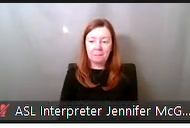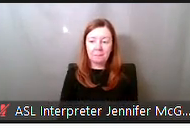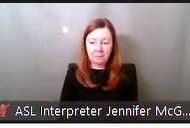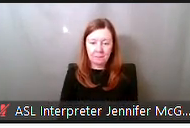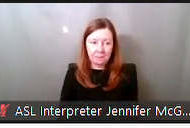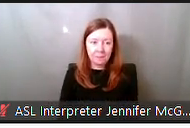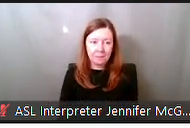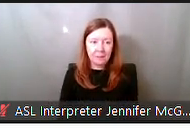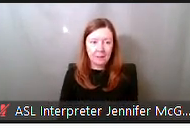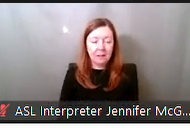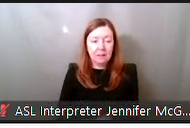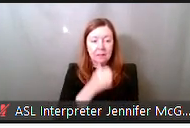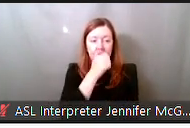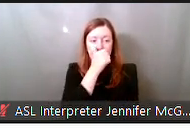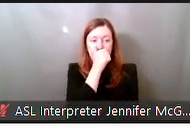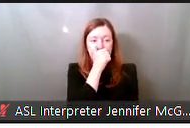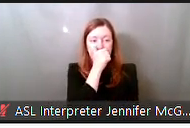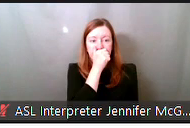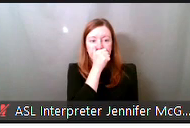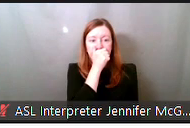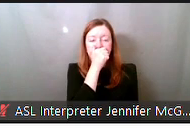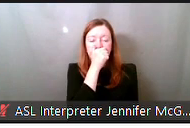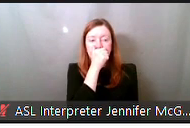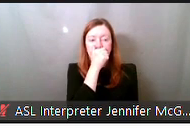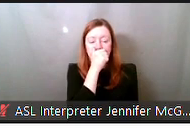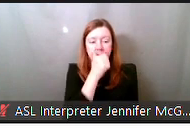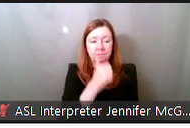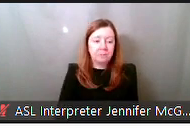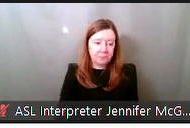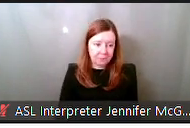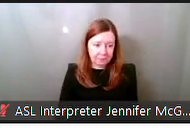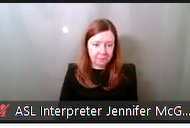bit.ly/FHLNECS， 这是能源中心。